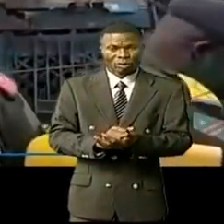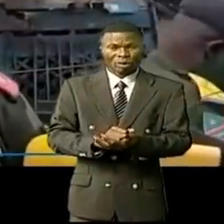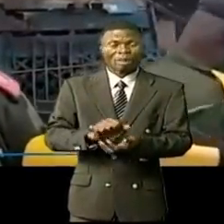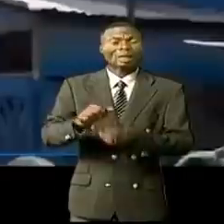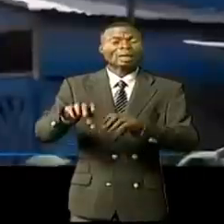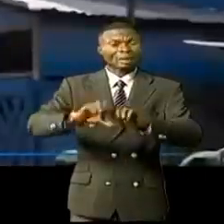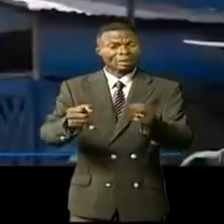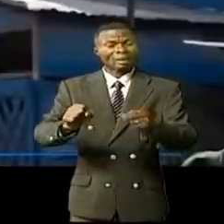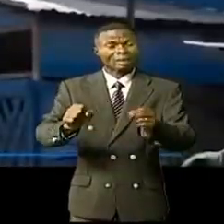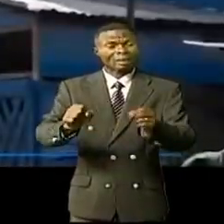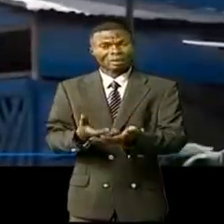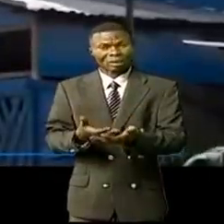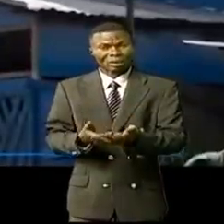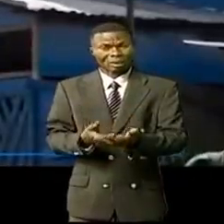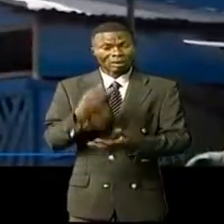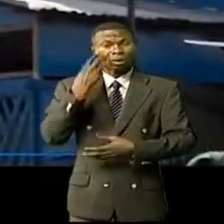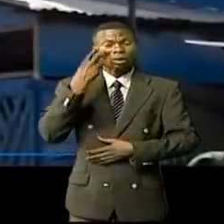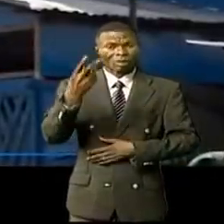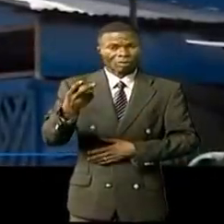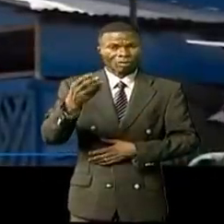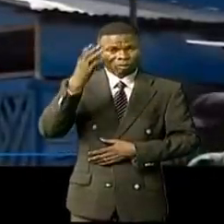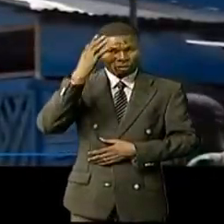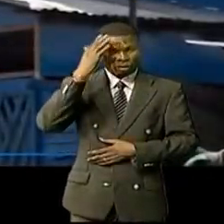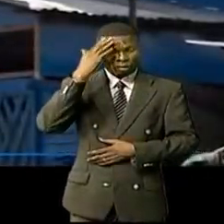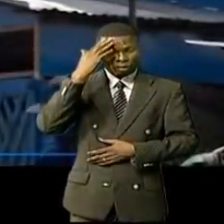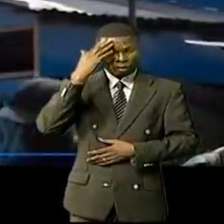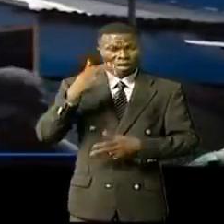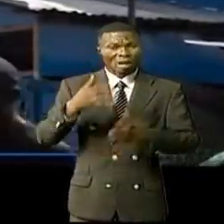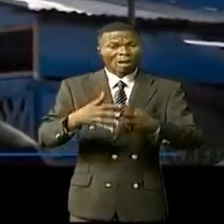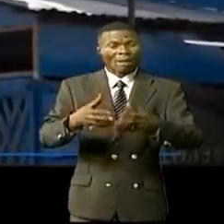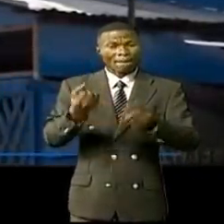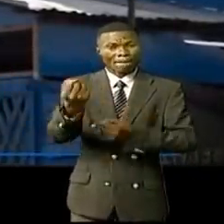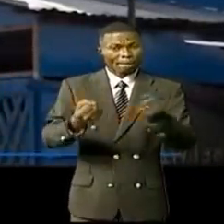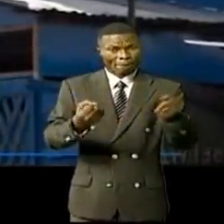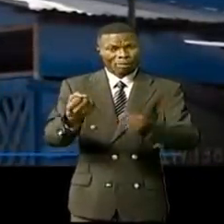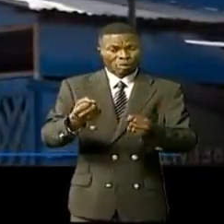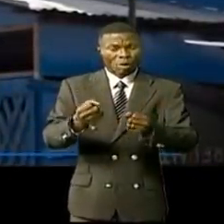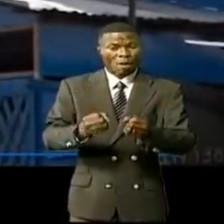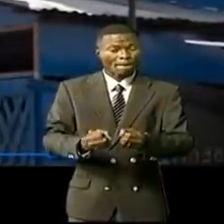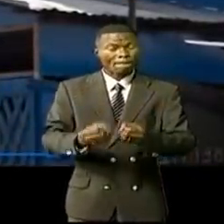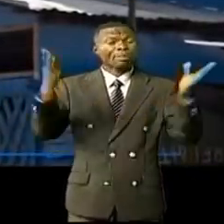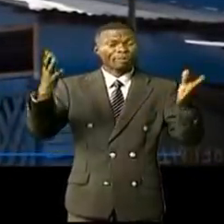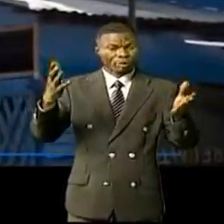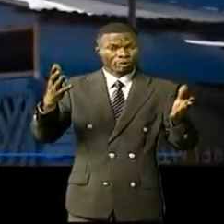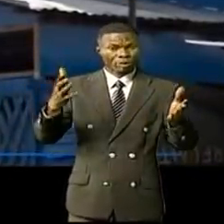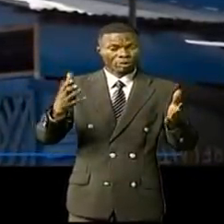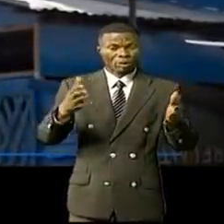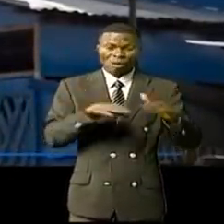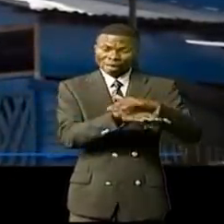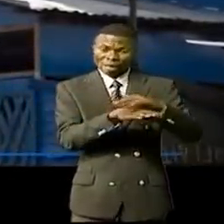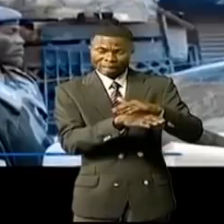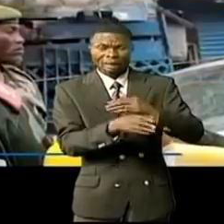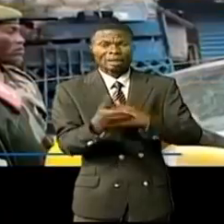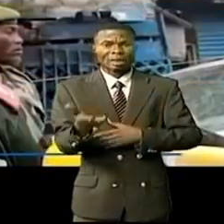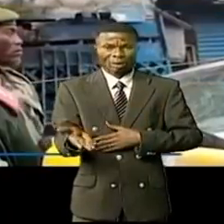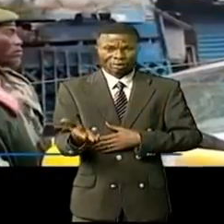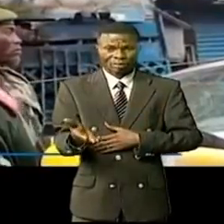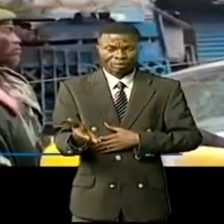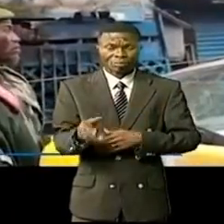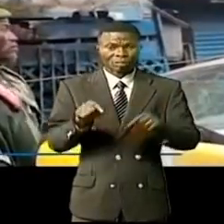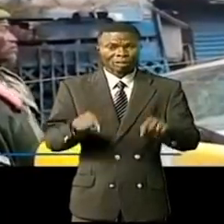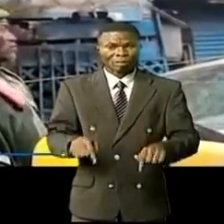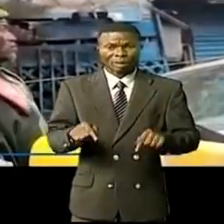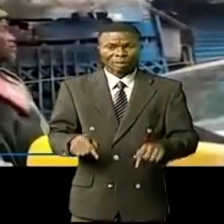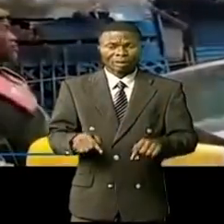déflagrations, ça doit être un engin explosif improvisé. Pour l'instant,